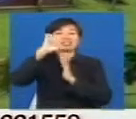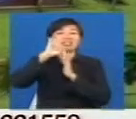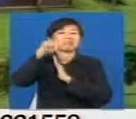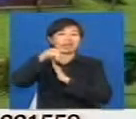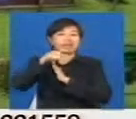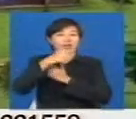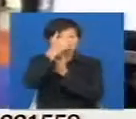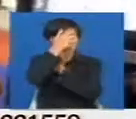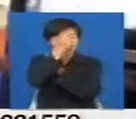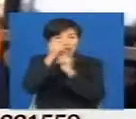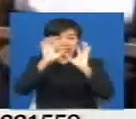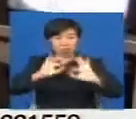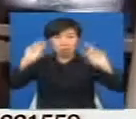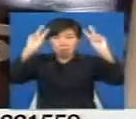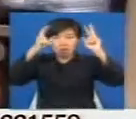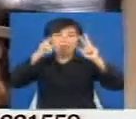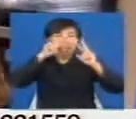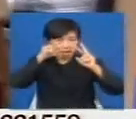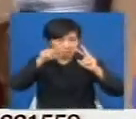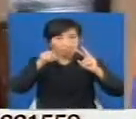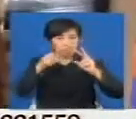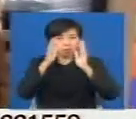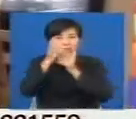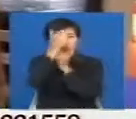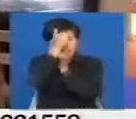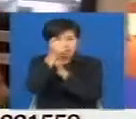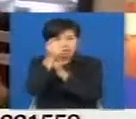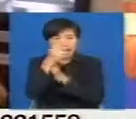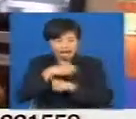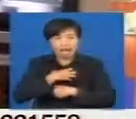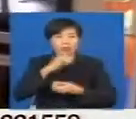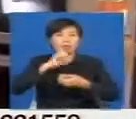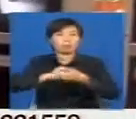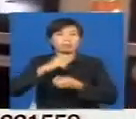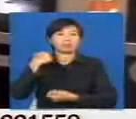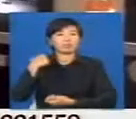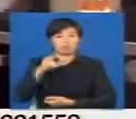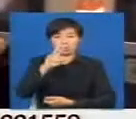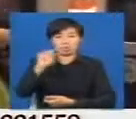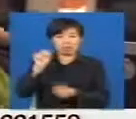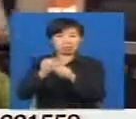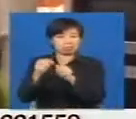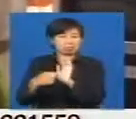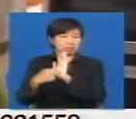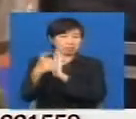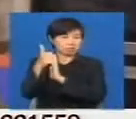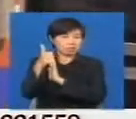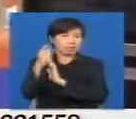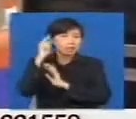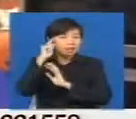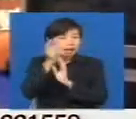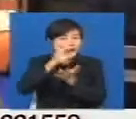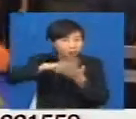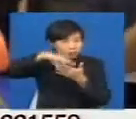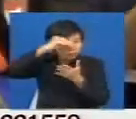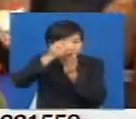พอยต์อะทำให้ทุกคนเนี่ยมันเข้ามาซึ่งผมว่าเป็นเรื่องที่ดีสำหรับตัว UN เองนะครั้งนี้นะครับ ที่ได้เรียนรู้ร่วมกัน ไม่ใช่เรียน